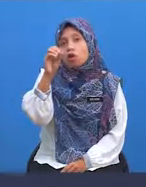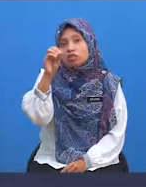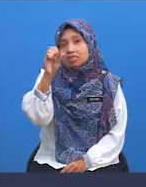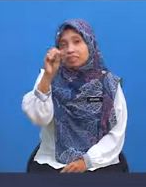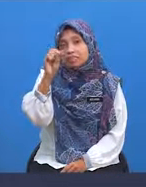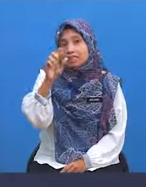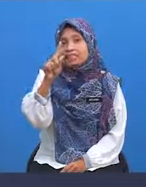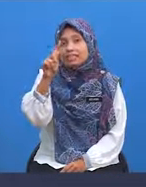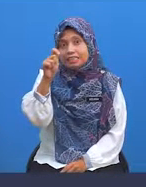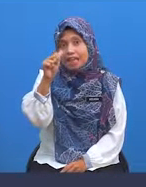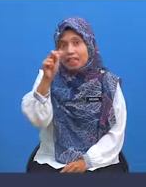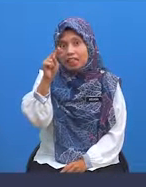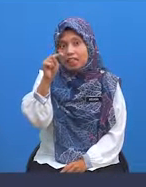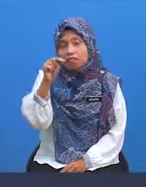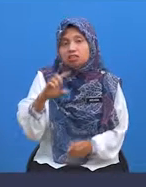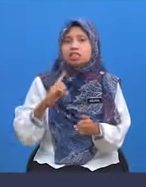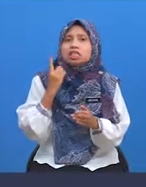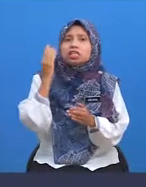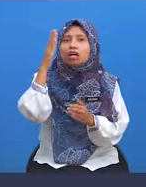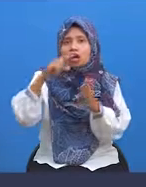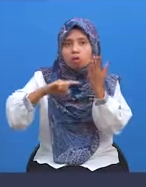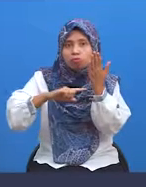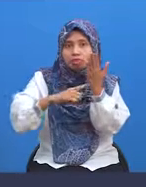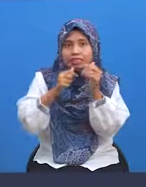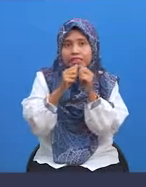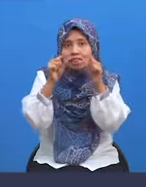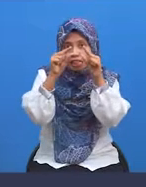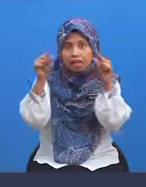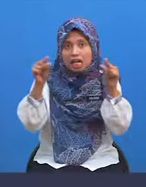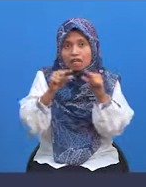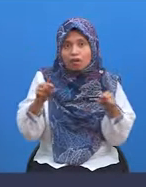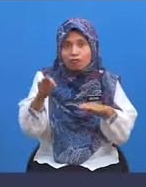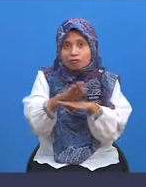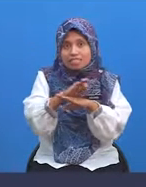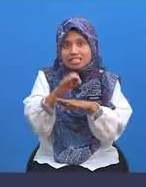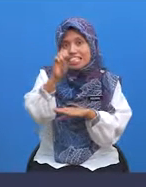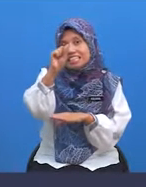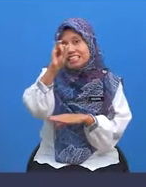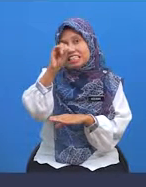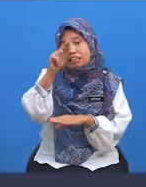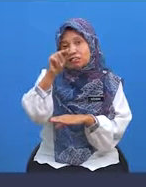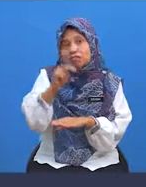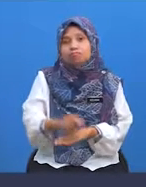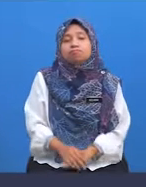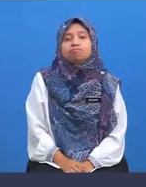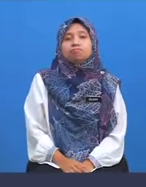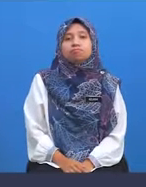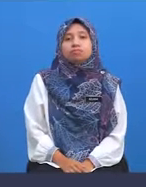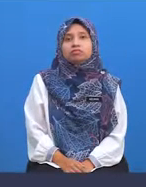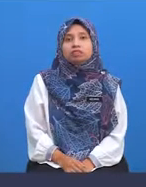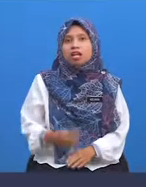akan mulakan dengan graf fungsi bagi sinus ataupun sin. Lihat paparan